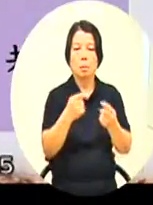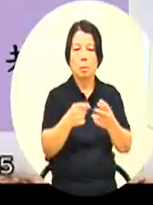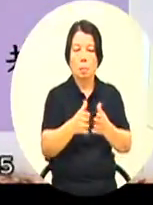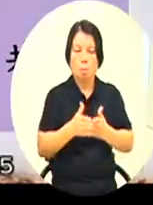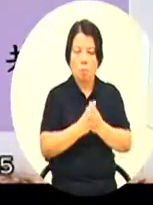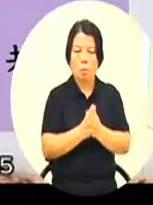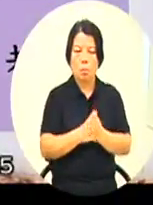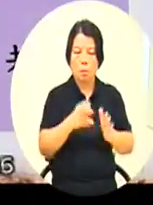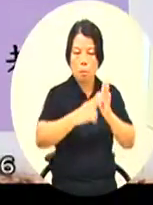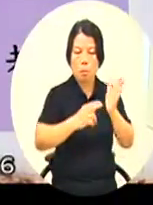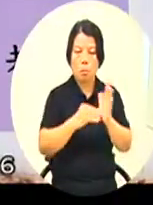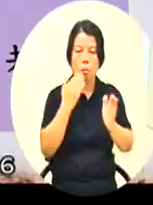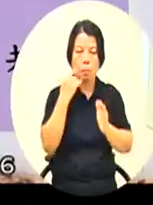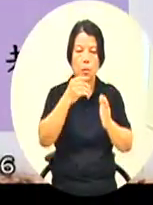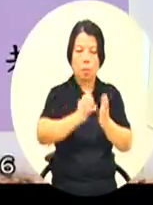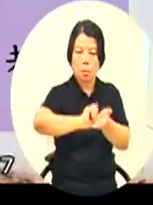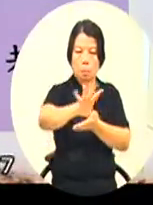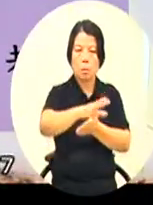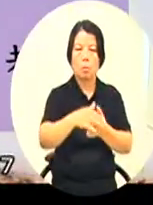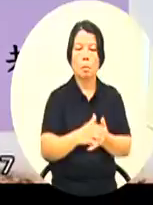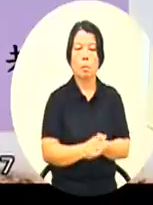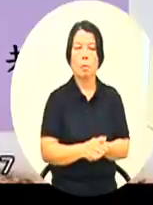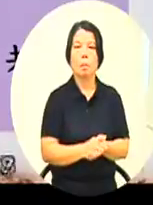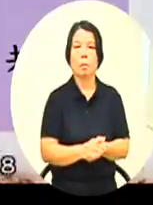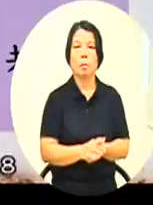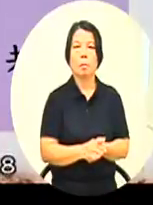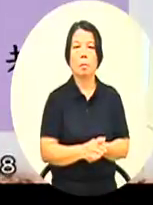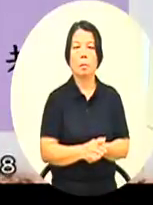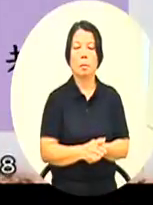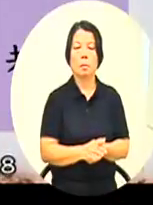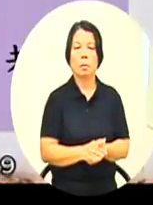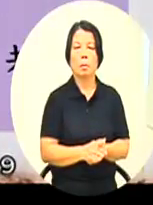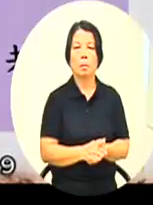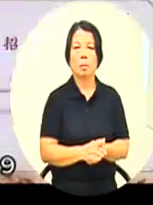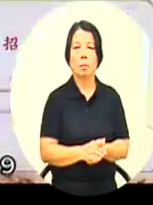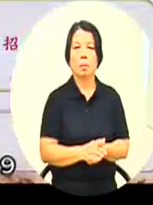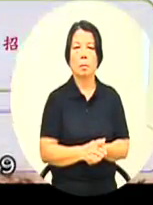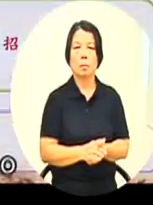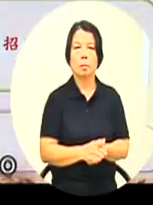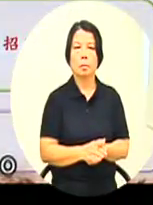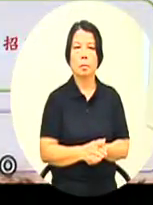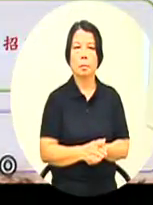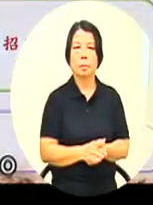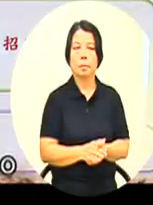举例可以跟大家讲一下哈，下一页哈。